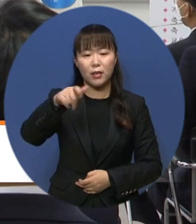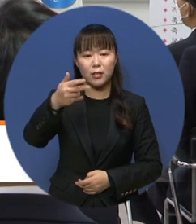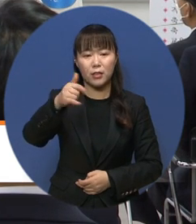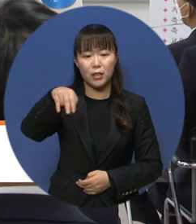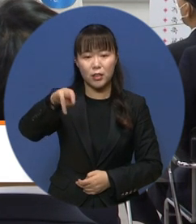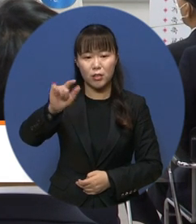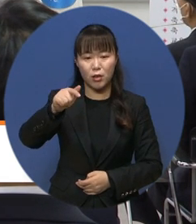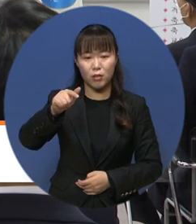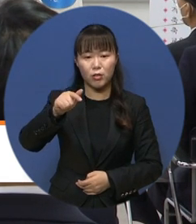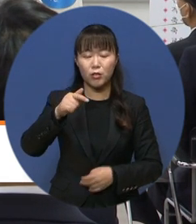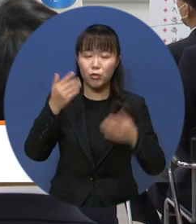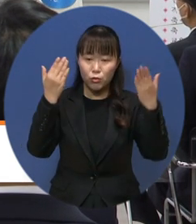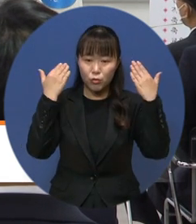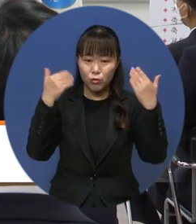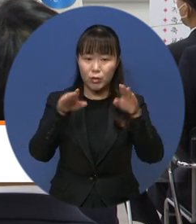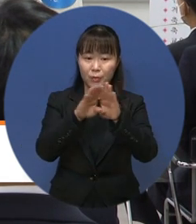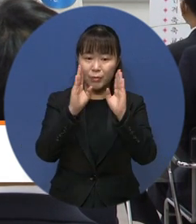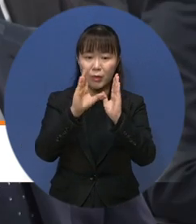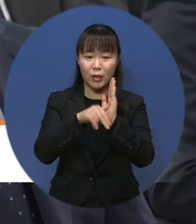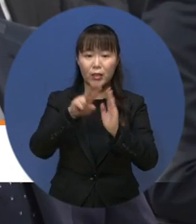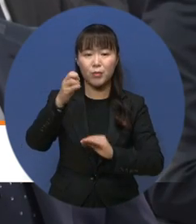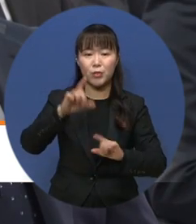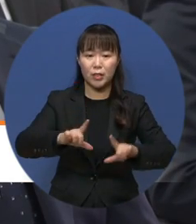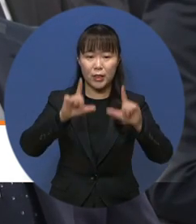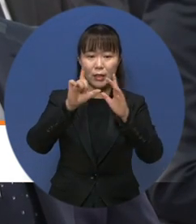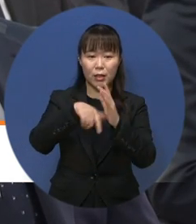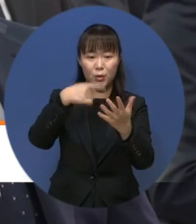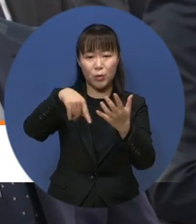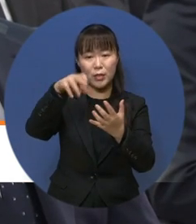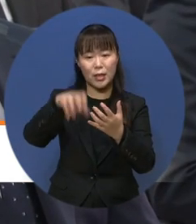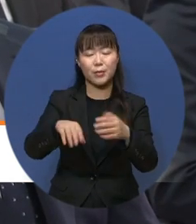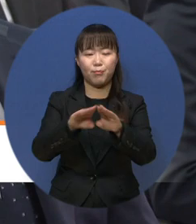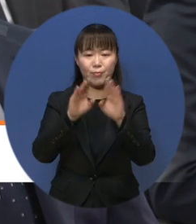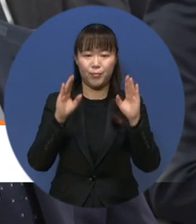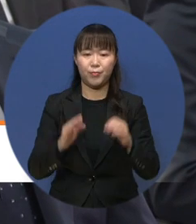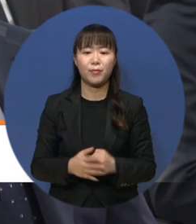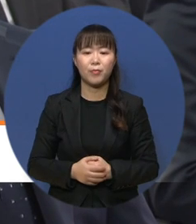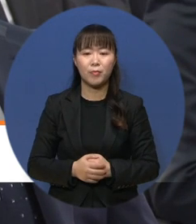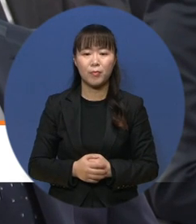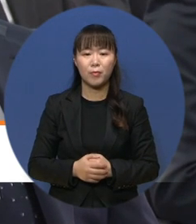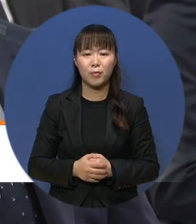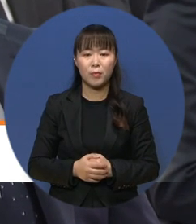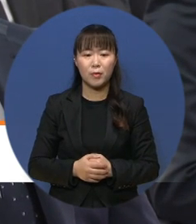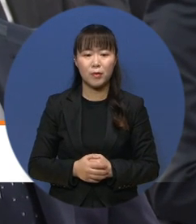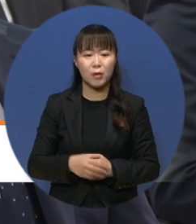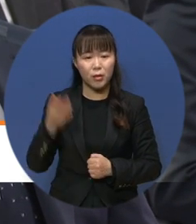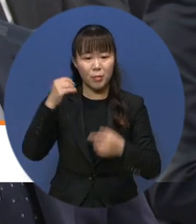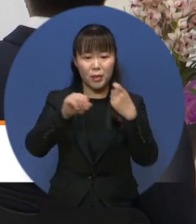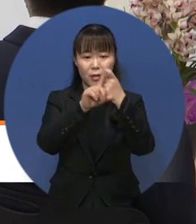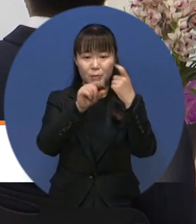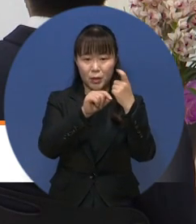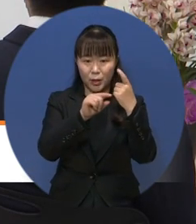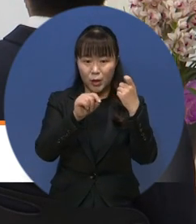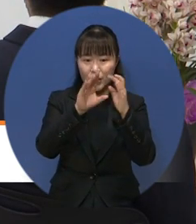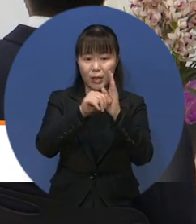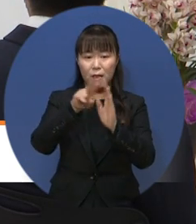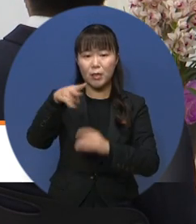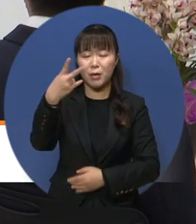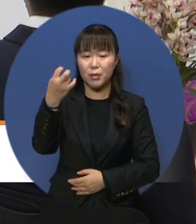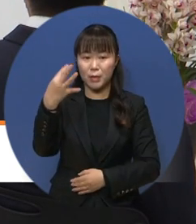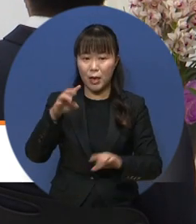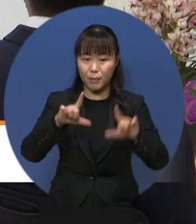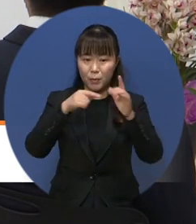개강식이 지난달 26일 테크니션 스쿨 교육장에서 열렸습니다. 지난해 11월 224명이